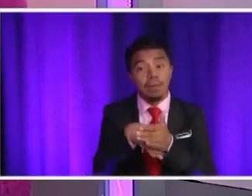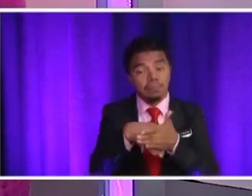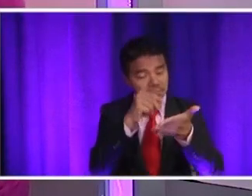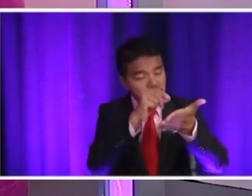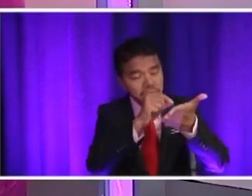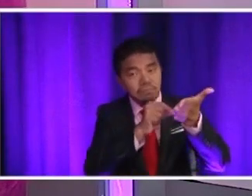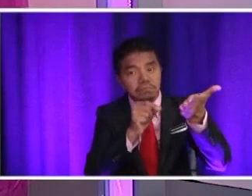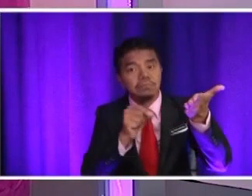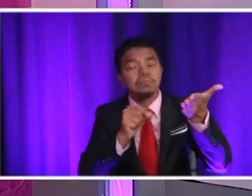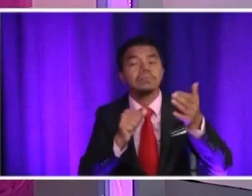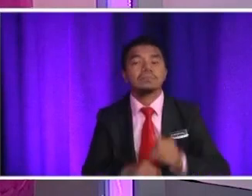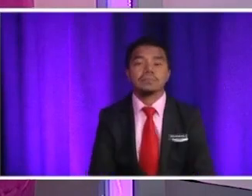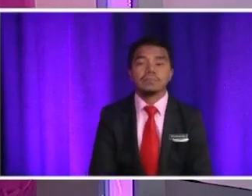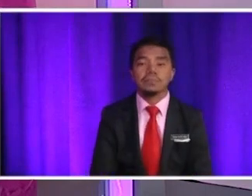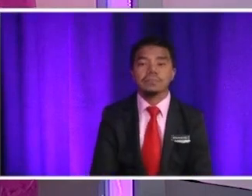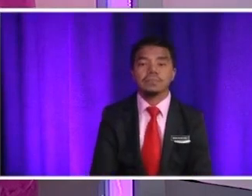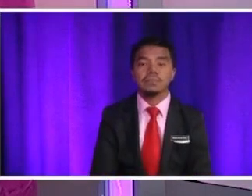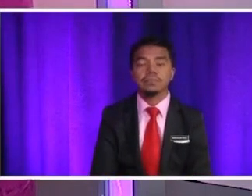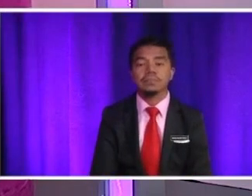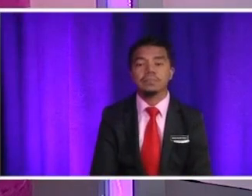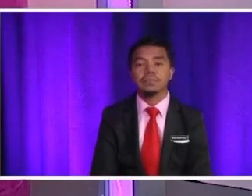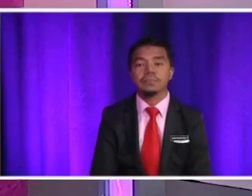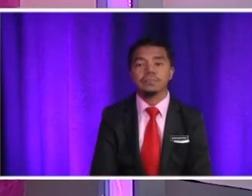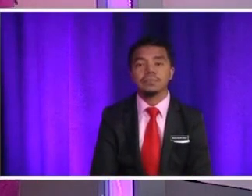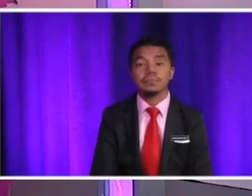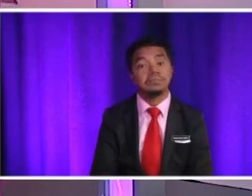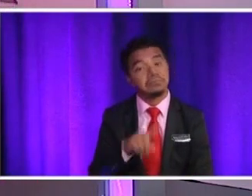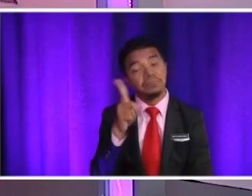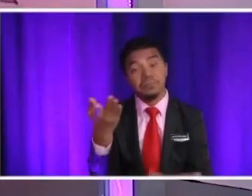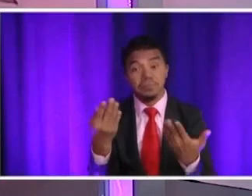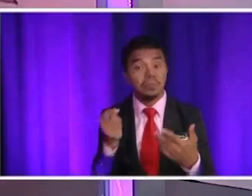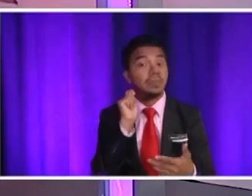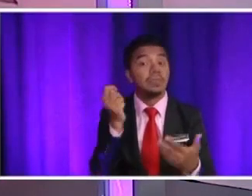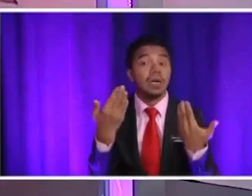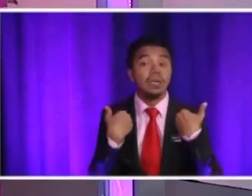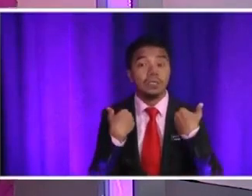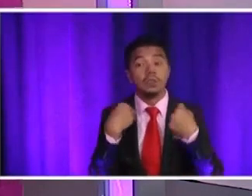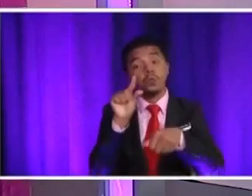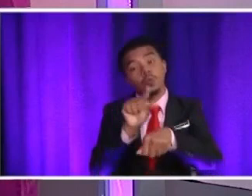tadi yang menggunakan secara online dan dipantau secara CCTV.